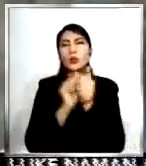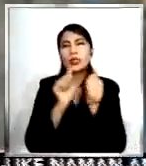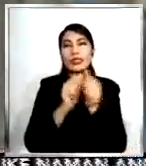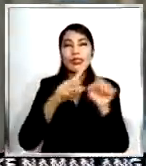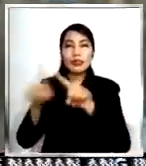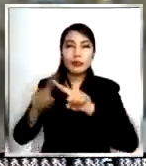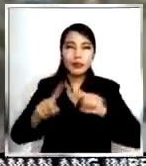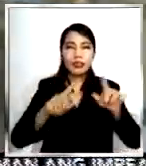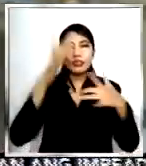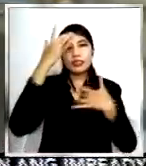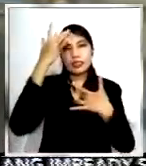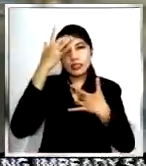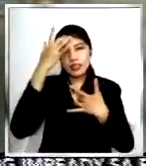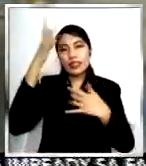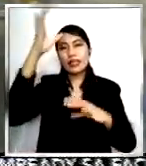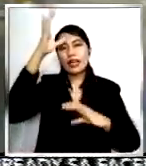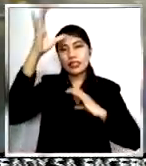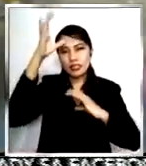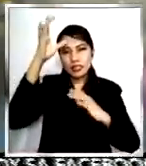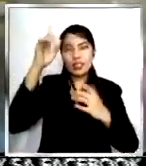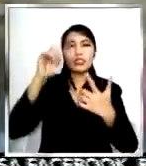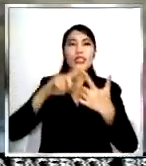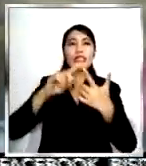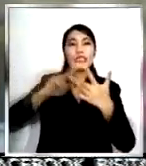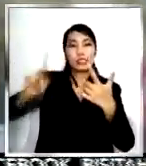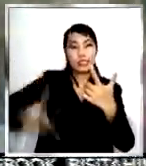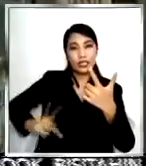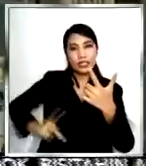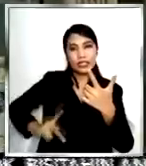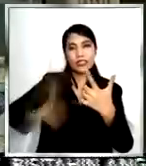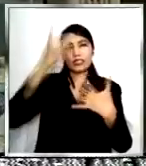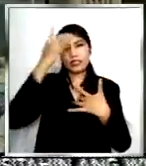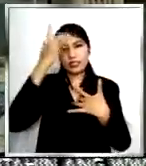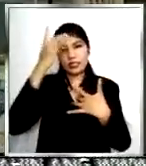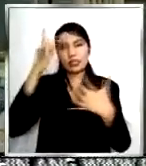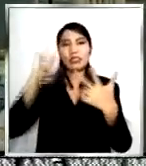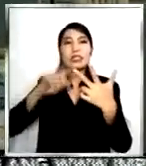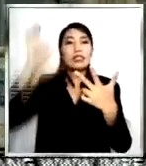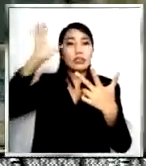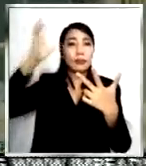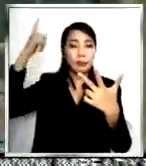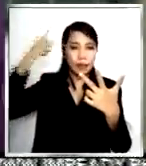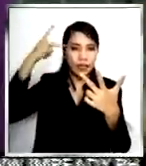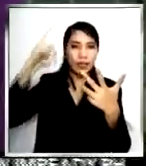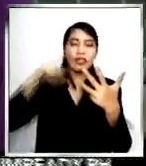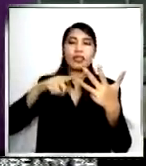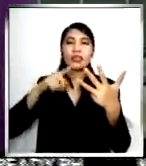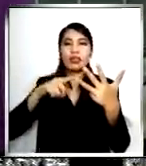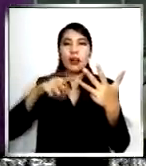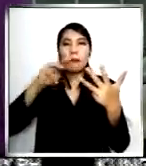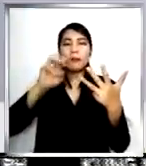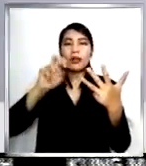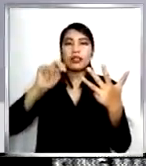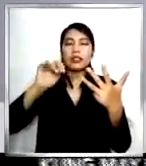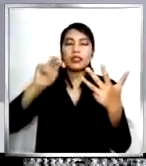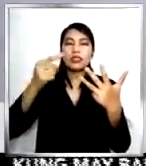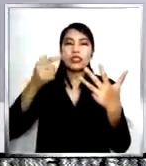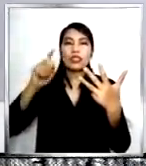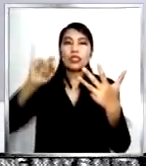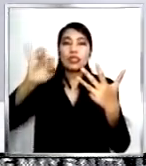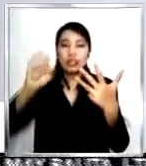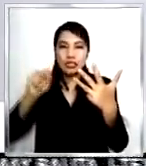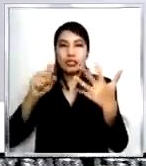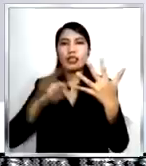cancer, chronic kidney disease, cerebral palsy, meningitis at epilepsy pero nagpapakita na ng sintomas